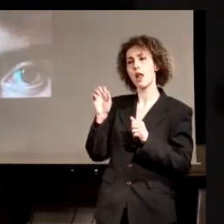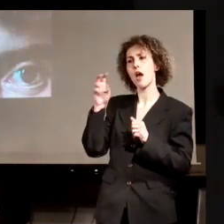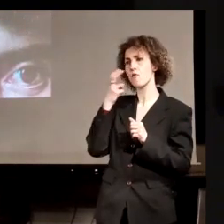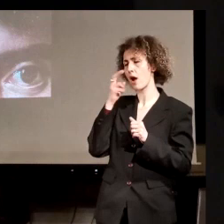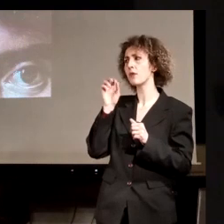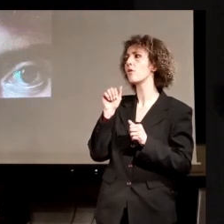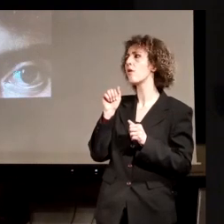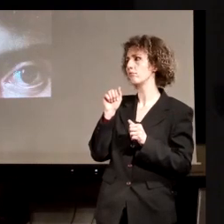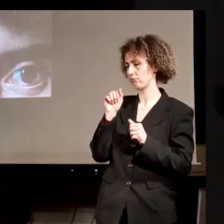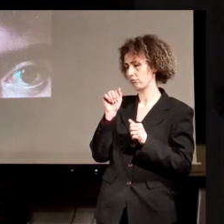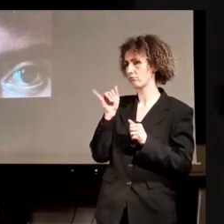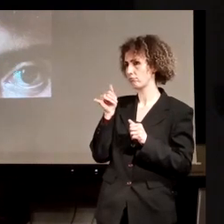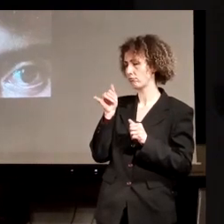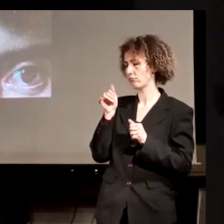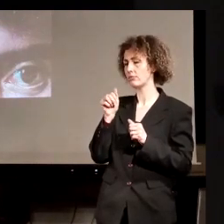aggiunse